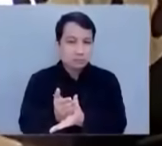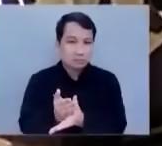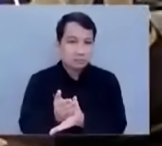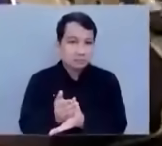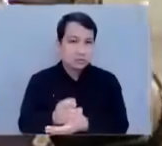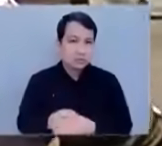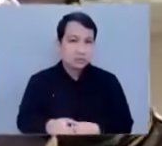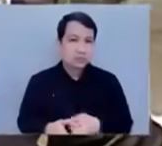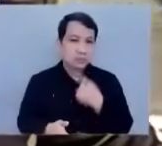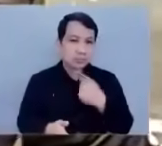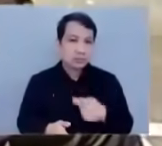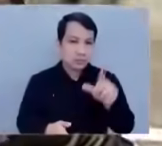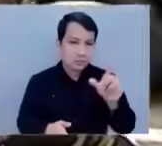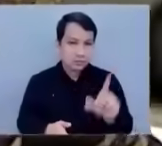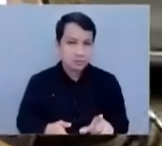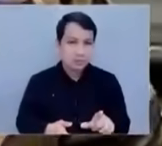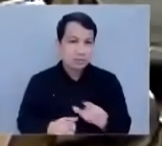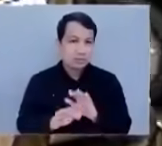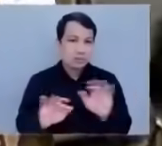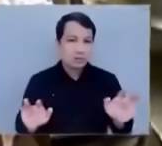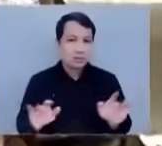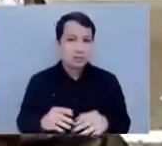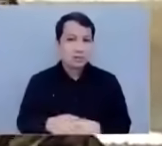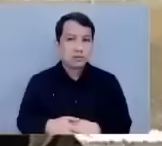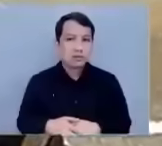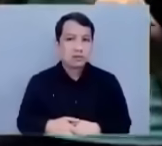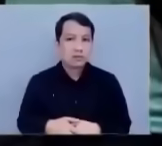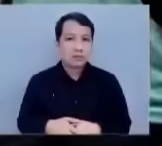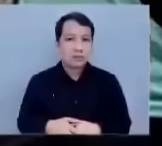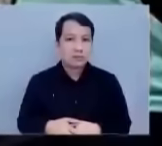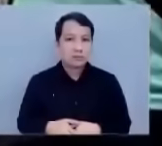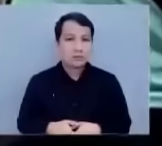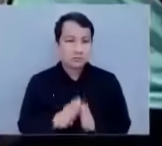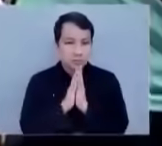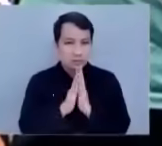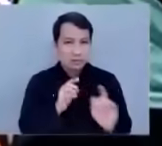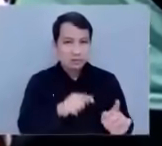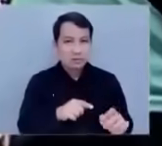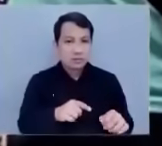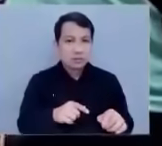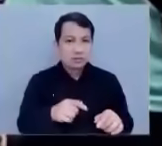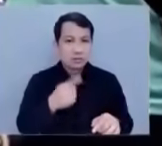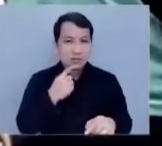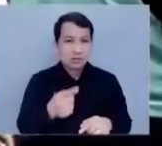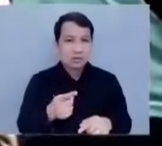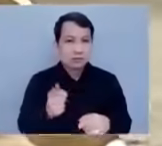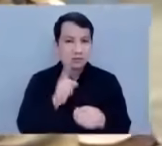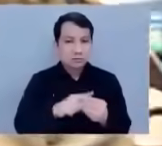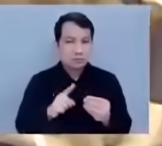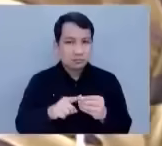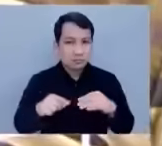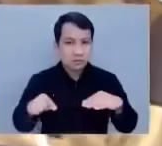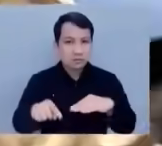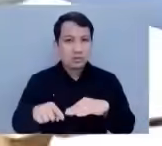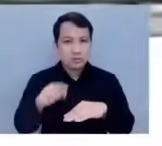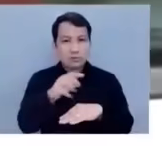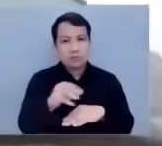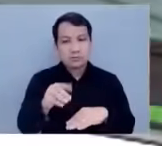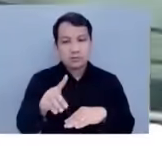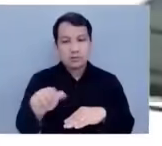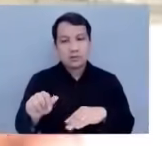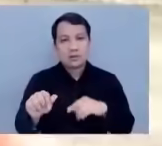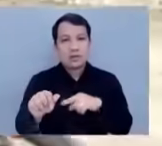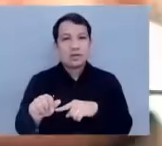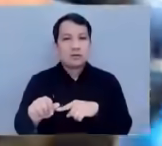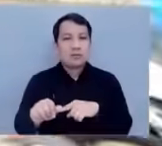Pwedeng babaan. Wala po tayong magagawa dyan. Panay ang pakiusap ng motoristang ito matapos harangin ng MMDA officer.